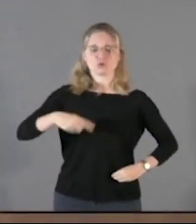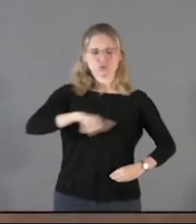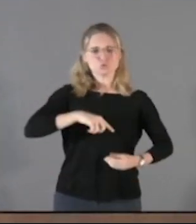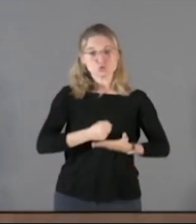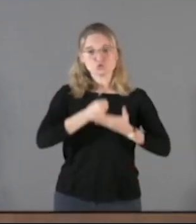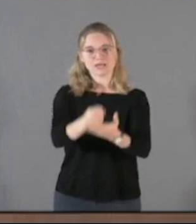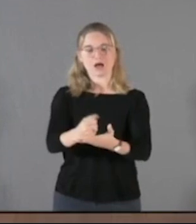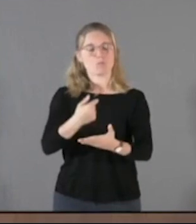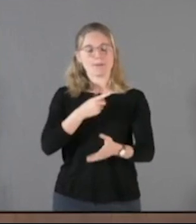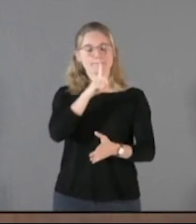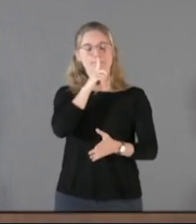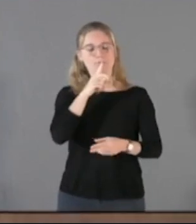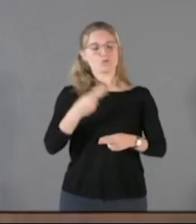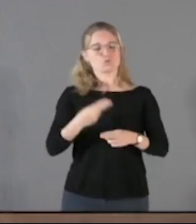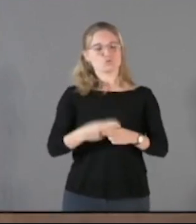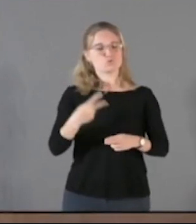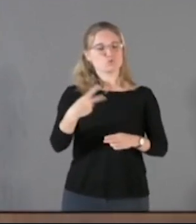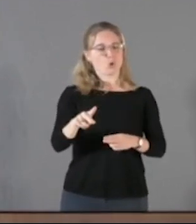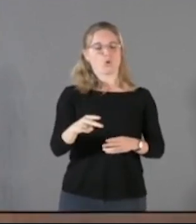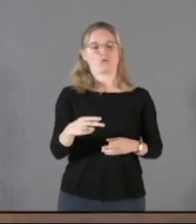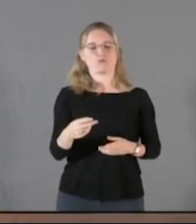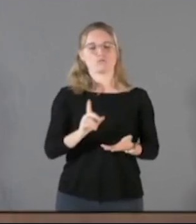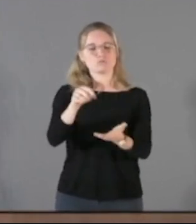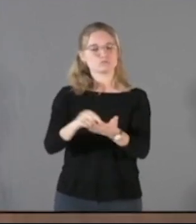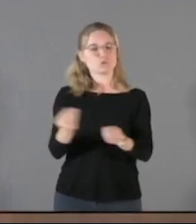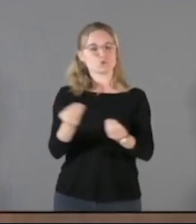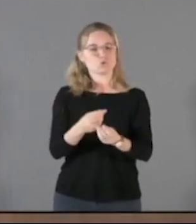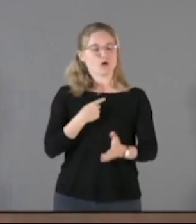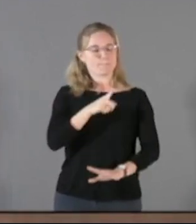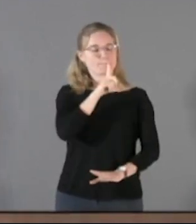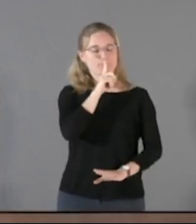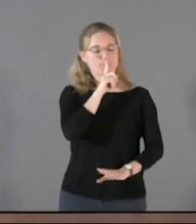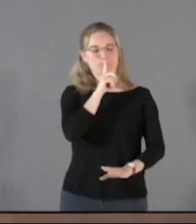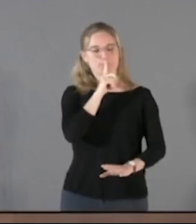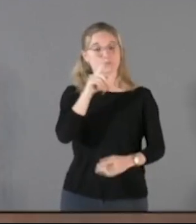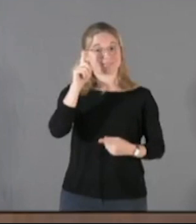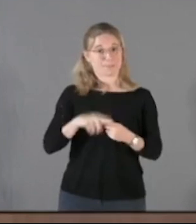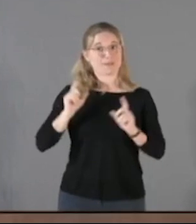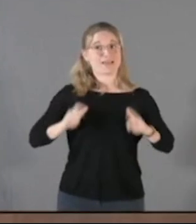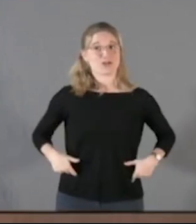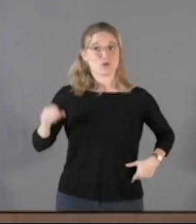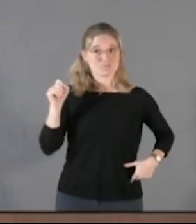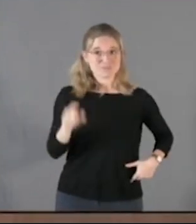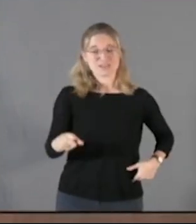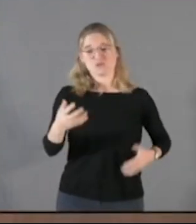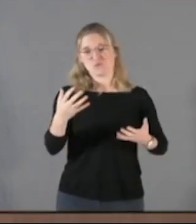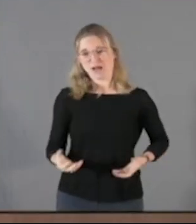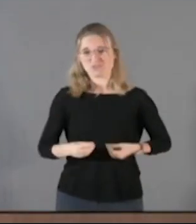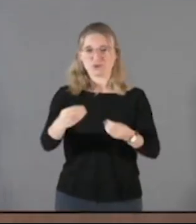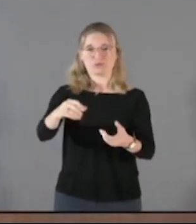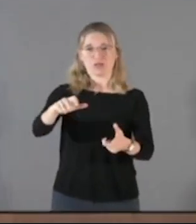ni le nom, pour que cette école et sa direction ne soient pas mises plus en difficulté qu'ils ne l'est